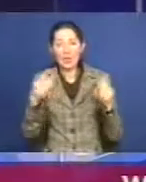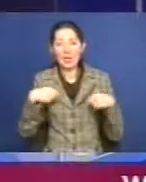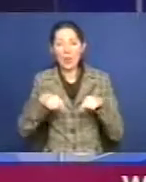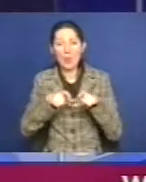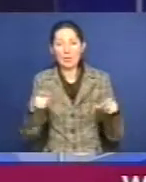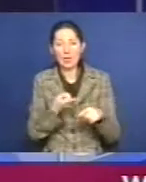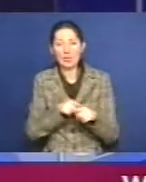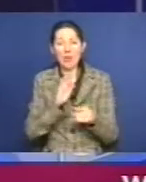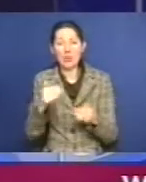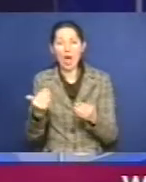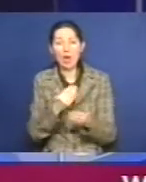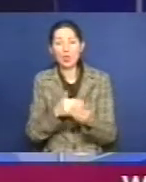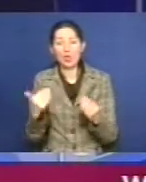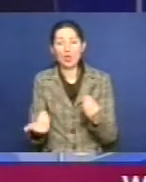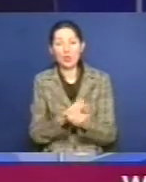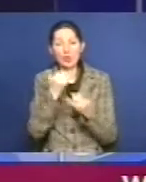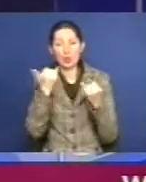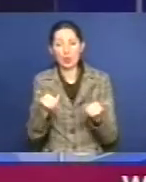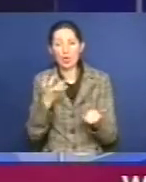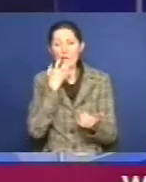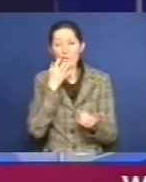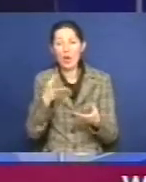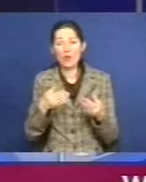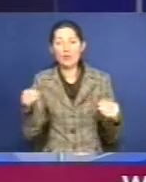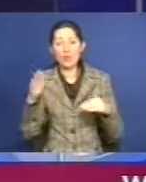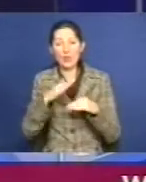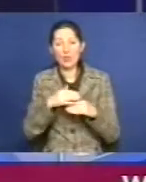Це була остання новина на сьогодні. Теплого весняного вечора